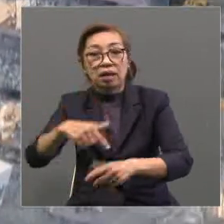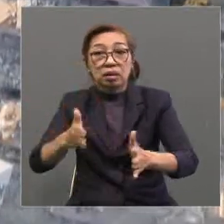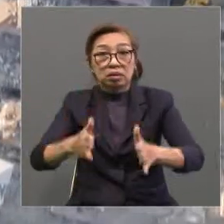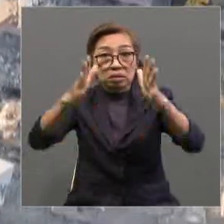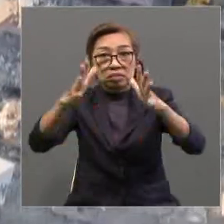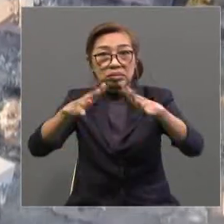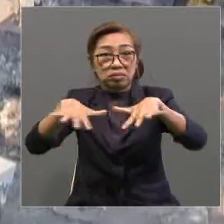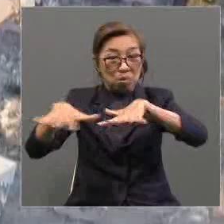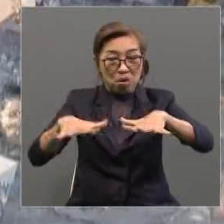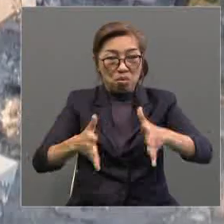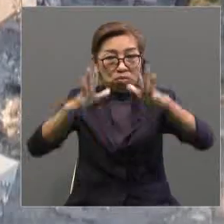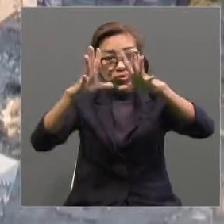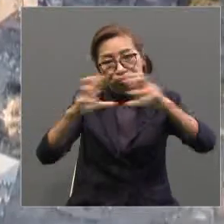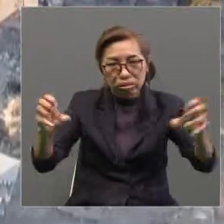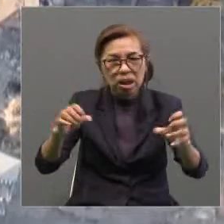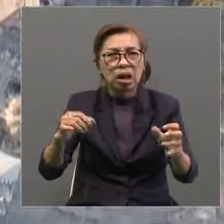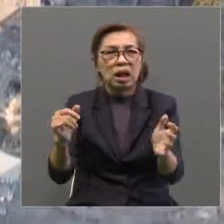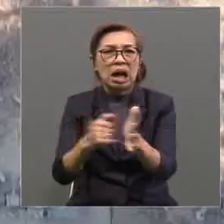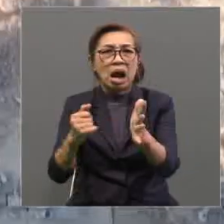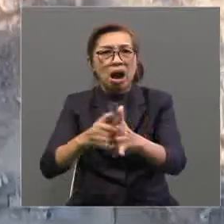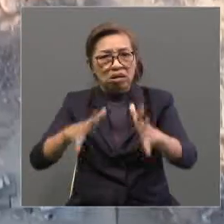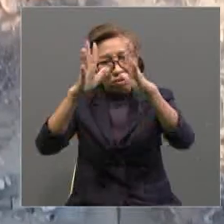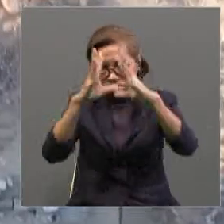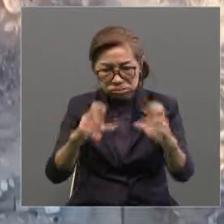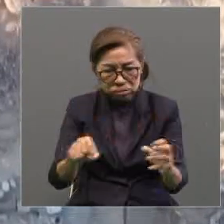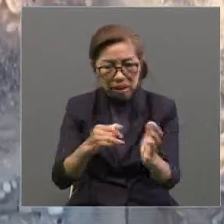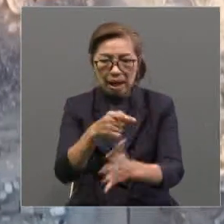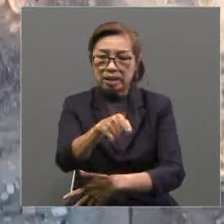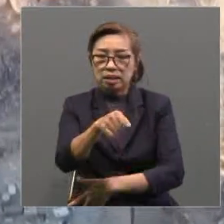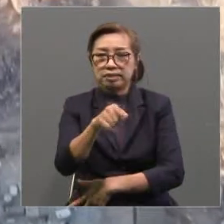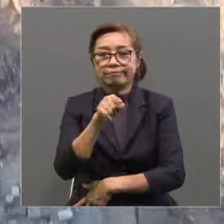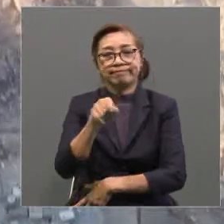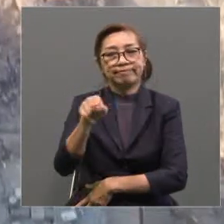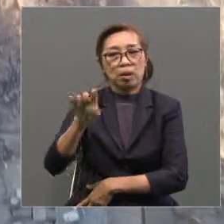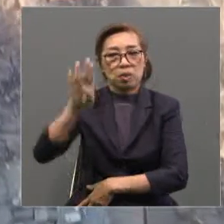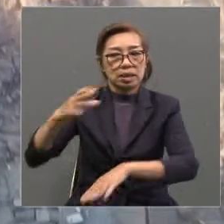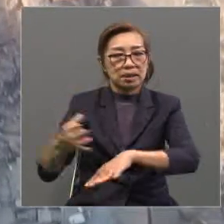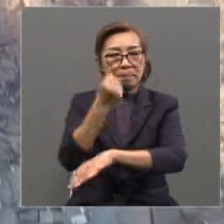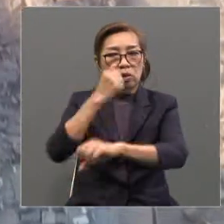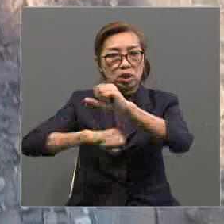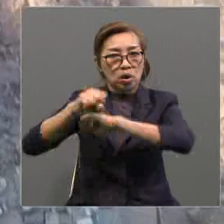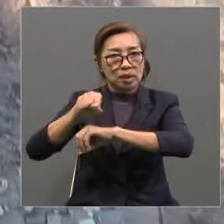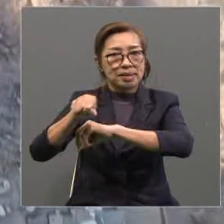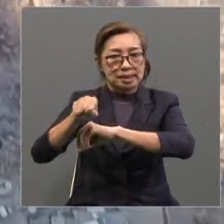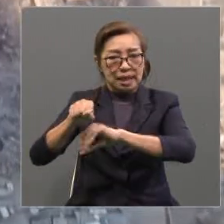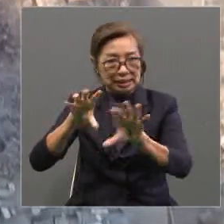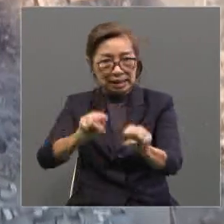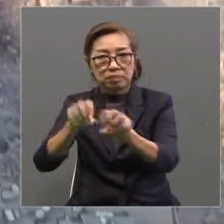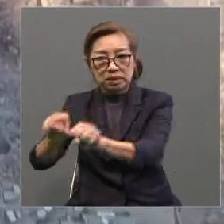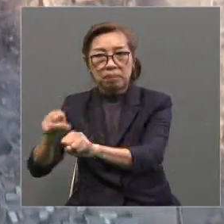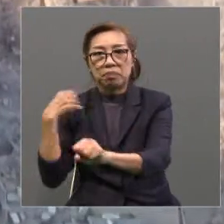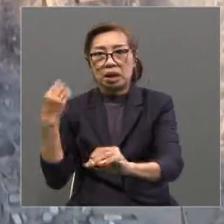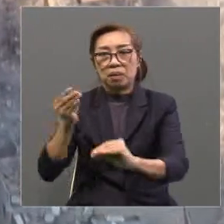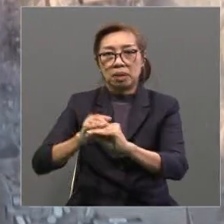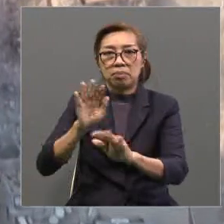ต่างๆที่ถูกมองว่าเกิดขึ้นง่ายอย่างที่ไม่น่าจะเป็นก็นำไปสู่การจับกุมผู้รับเหมาก่อสร้างและผู้ที่เกี่ยวข้องในจำนวนนี้เพิ่ม